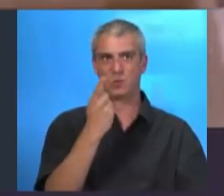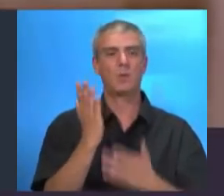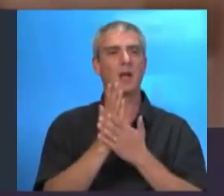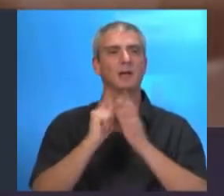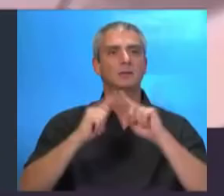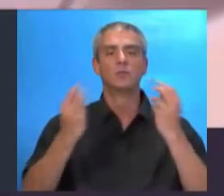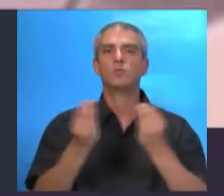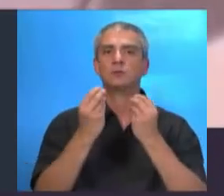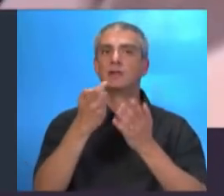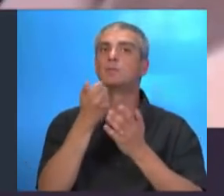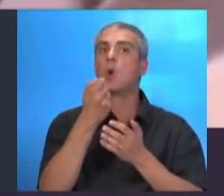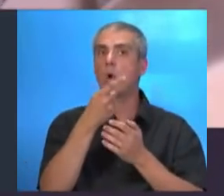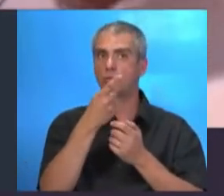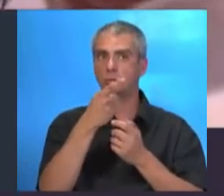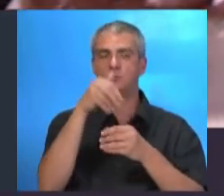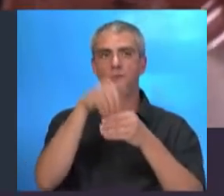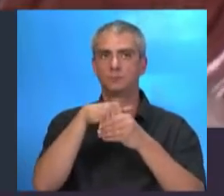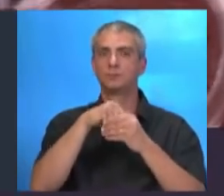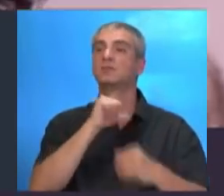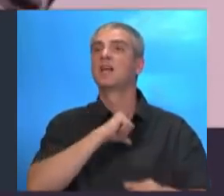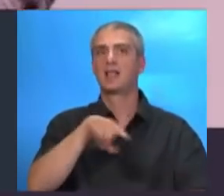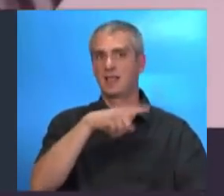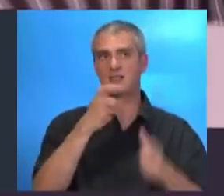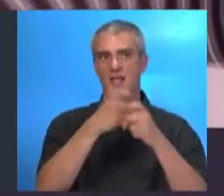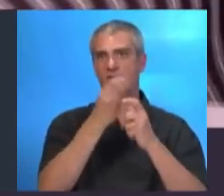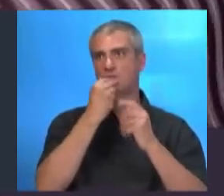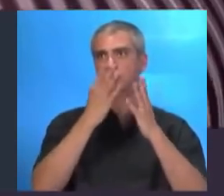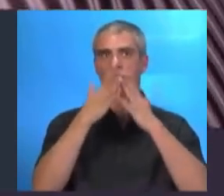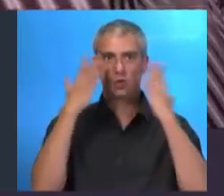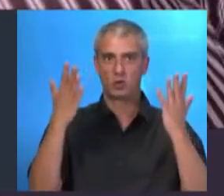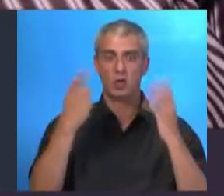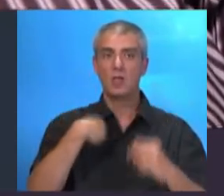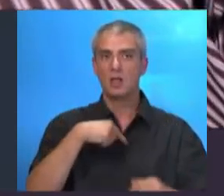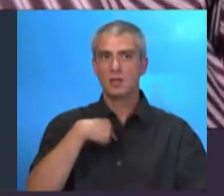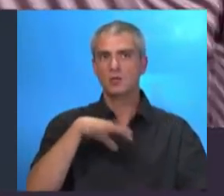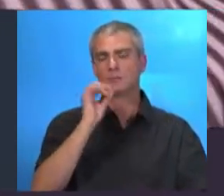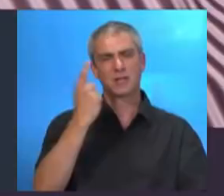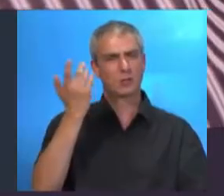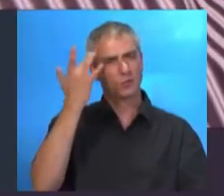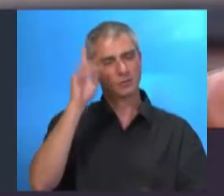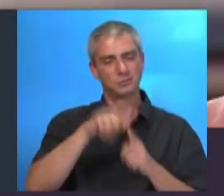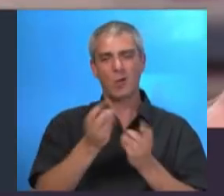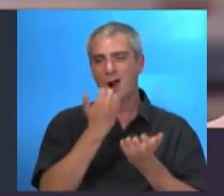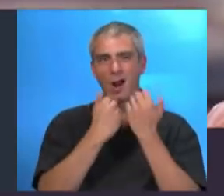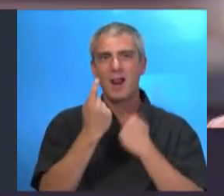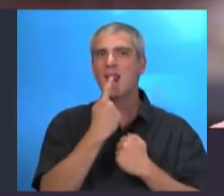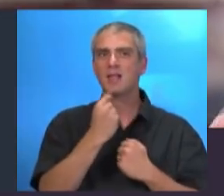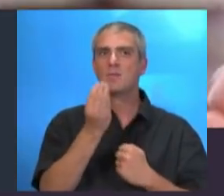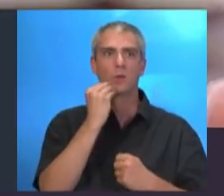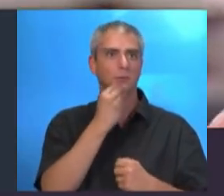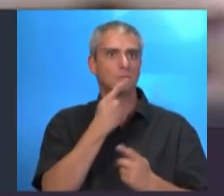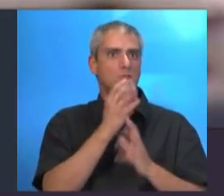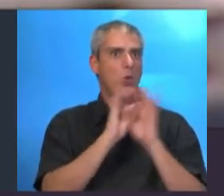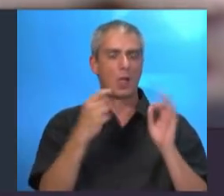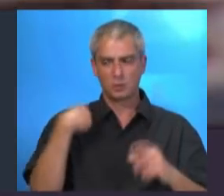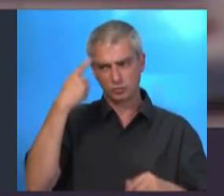מוצרים מחומוס שבהם יעניין את חברות המזון הגדולות. אנחנו מצאנו תירוץ לגנוב ארוחת צהריים. זה ממש מעולה, אתה יודע, אני